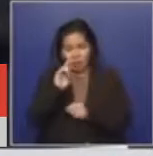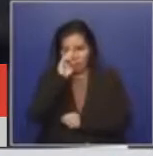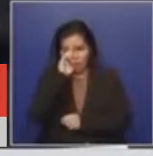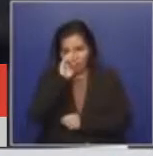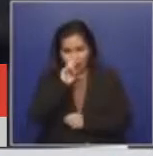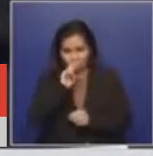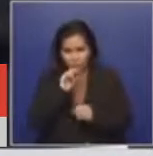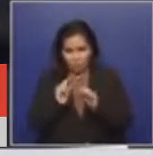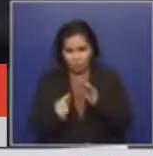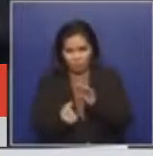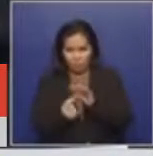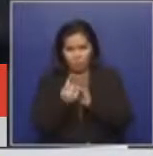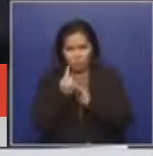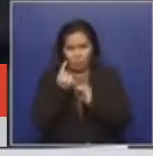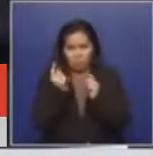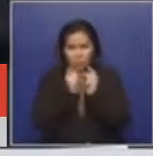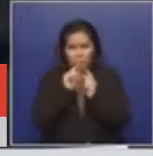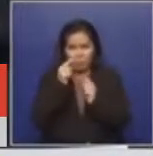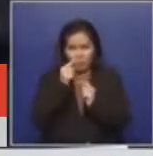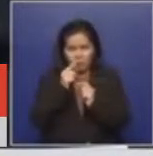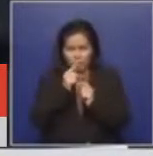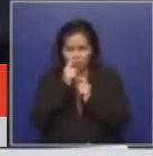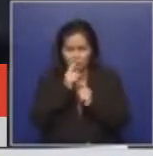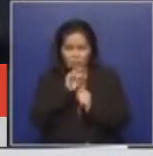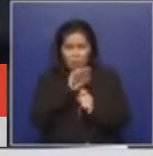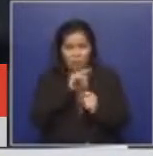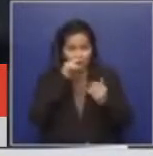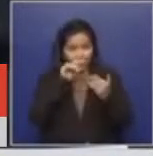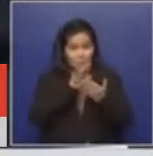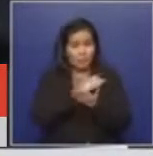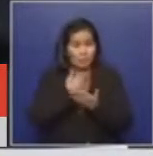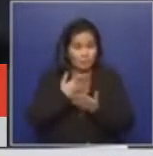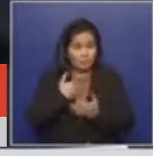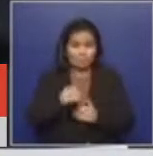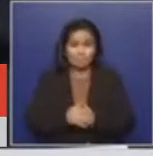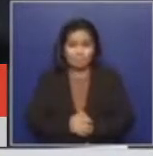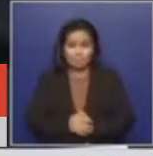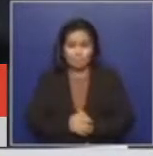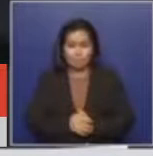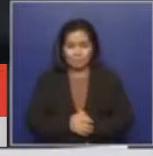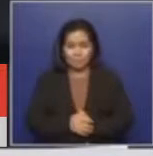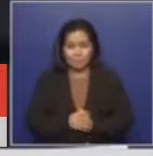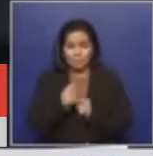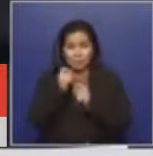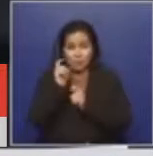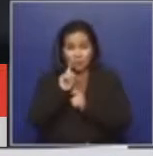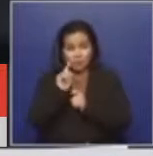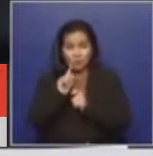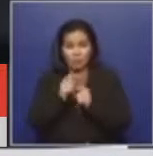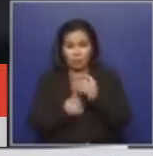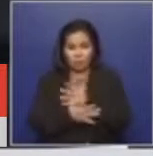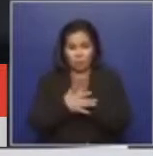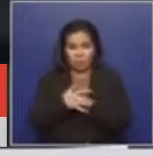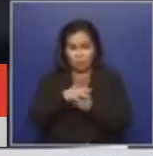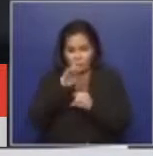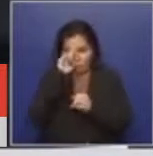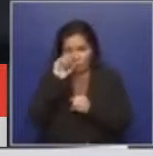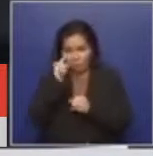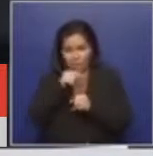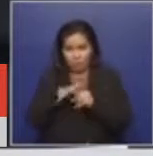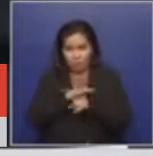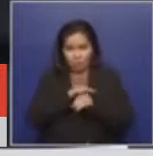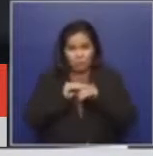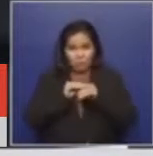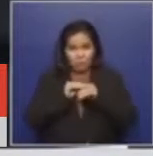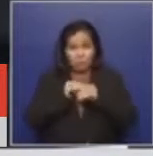ของประเทศนอกจากเรื่องความเสี่ยงเรื่องของการระบาดแล้วนะครับยังเป็นความเสี่ยงต่